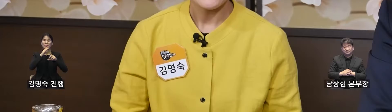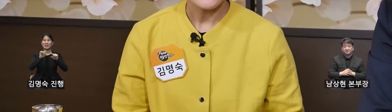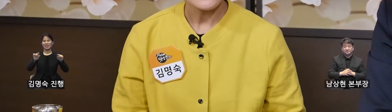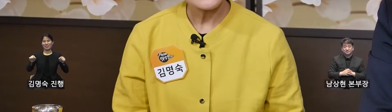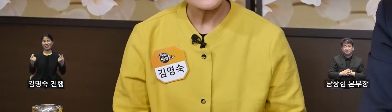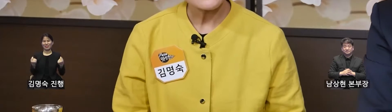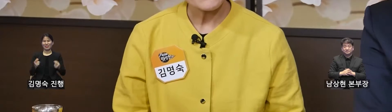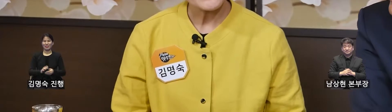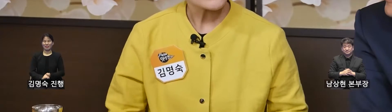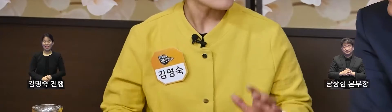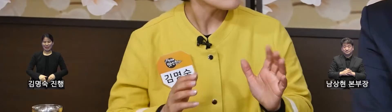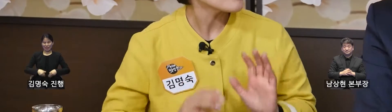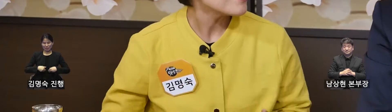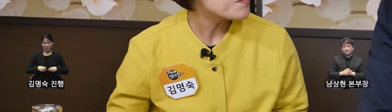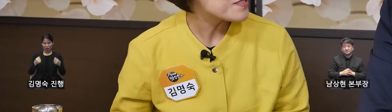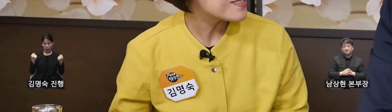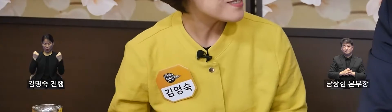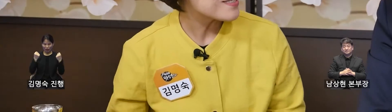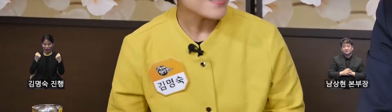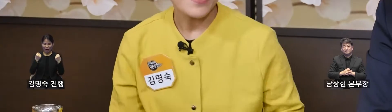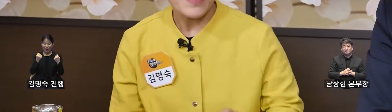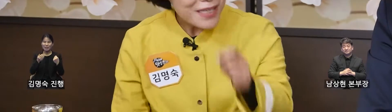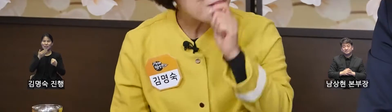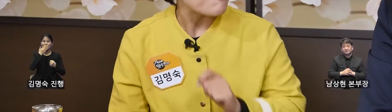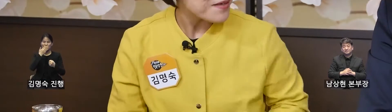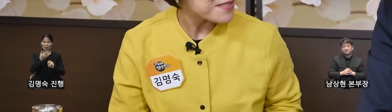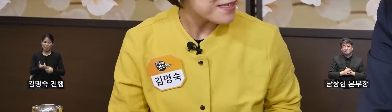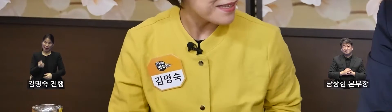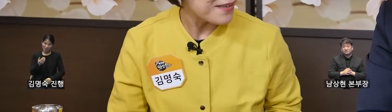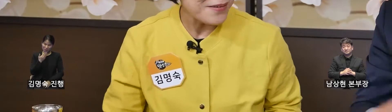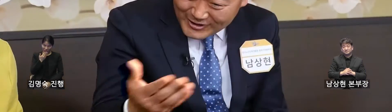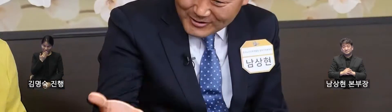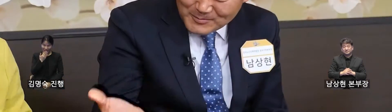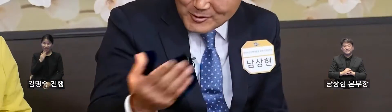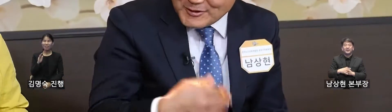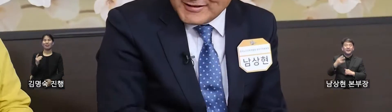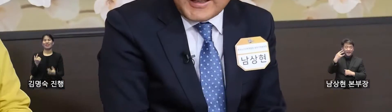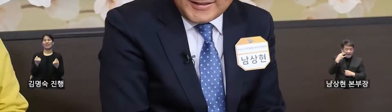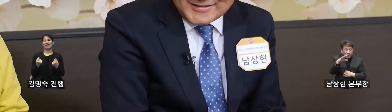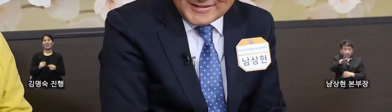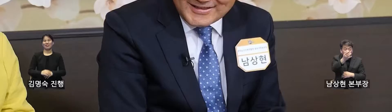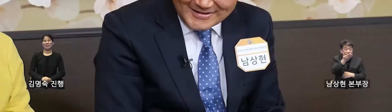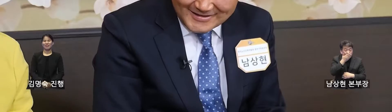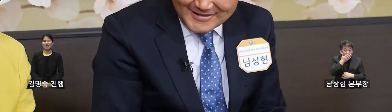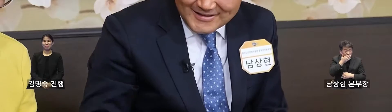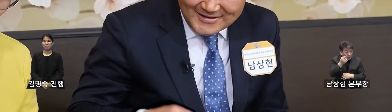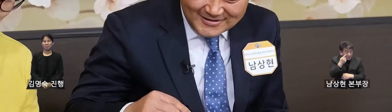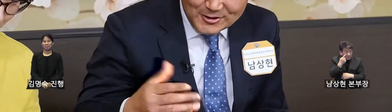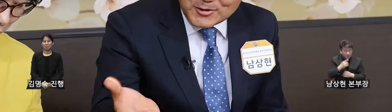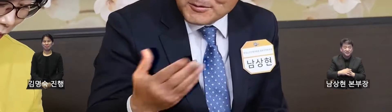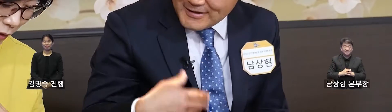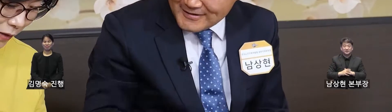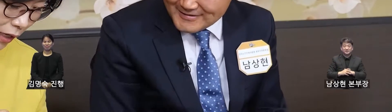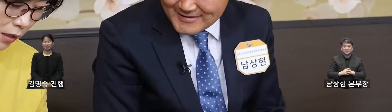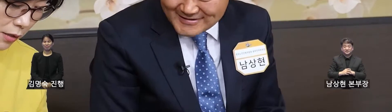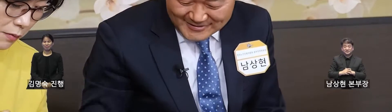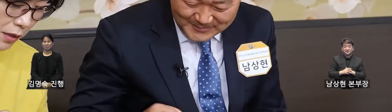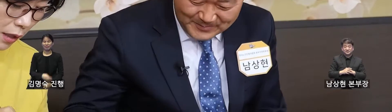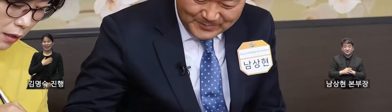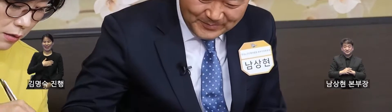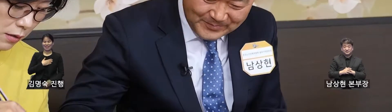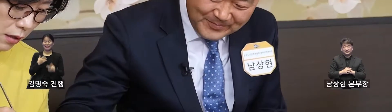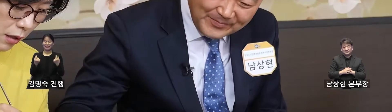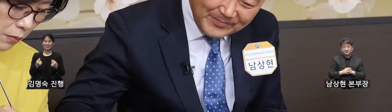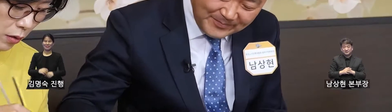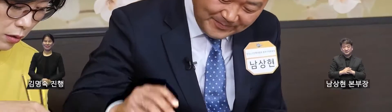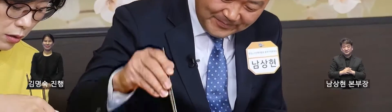네. 자, 따뜻하면서 건강한 음식을 빨리 맛봐야 되잖아요. 네, 네. 먼저 드세요. 네. 네. 그러면 드셔보세요. 네,